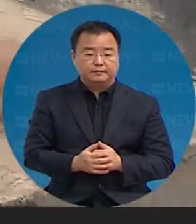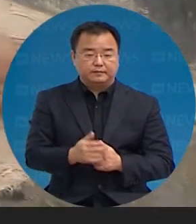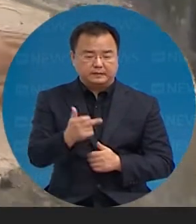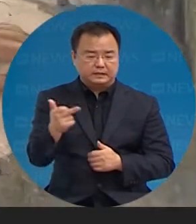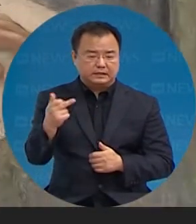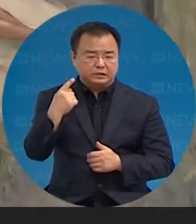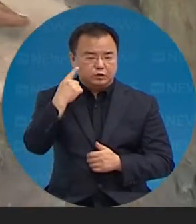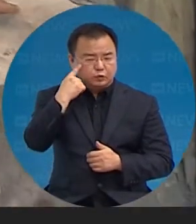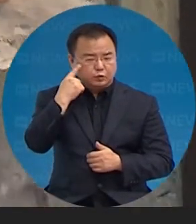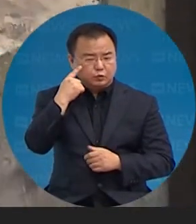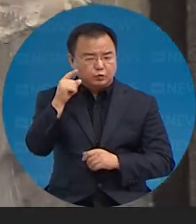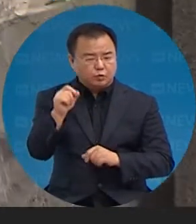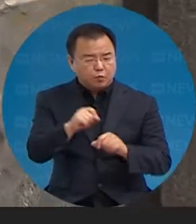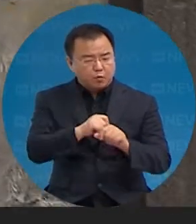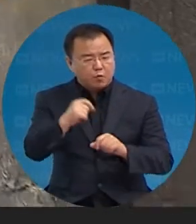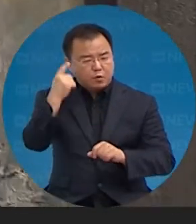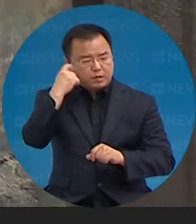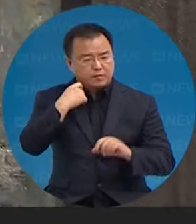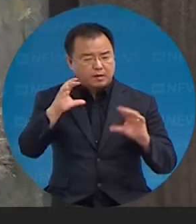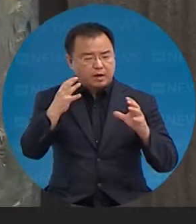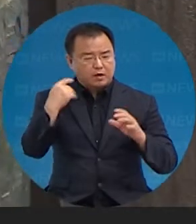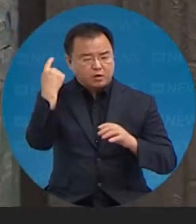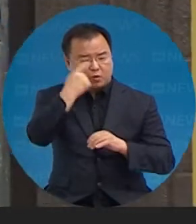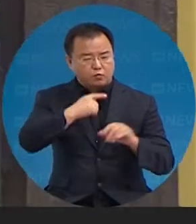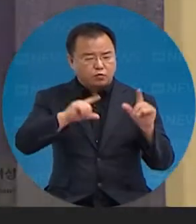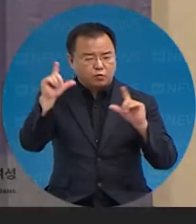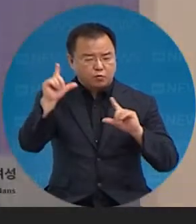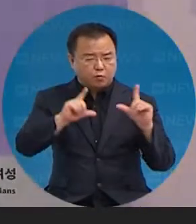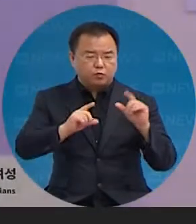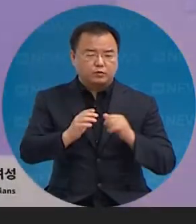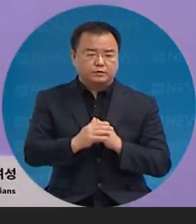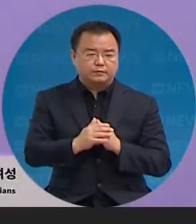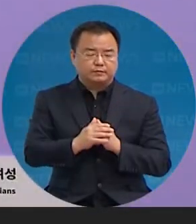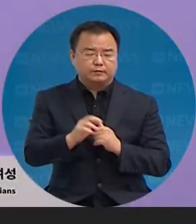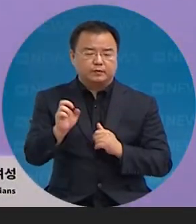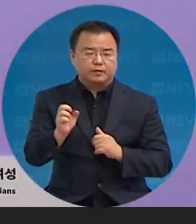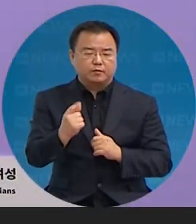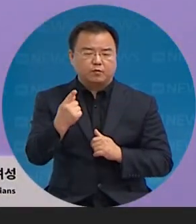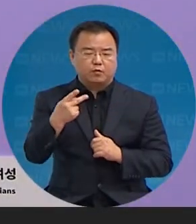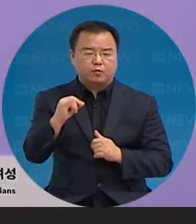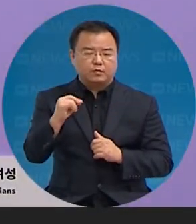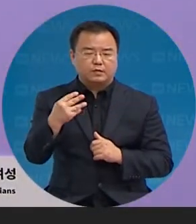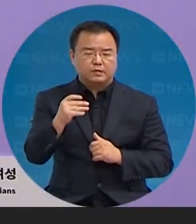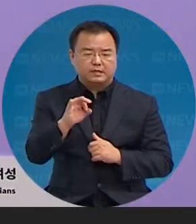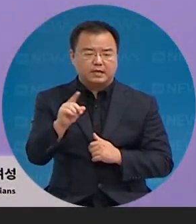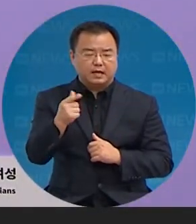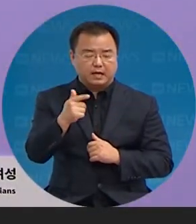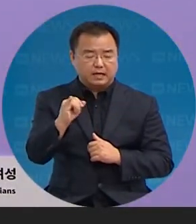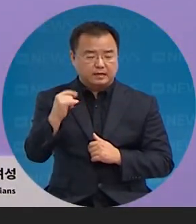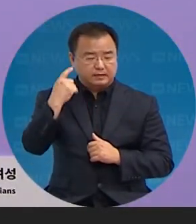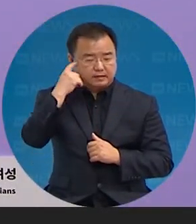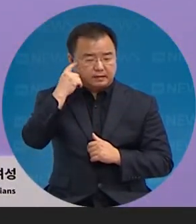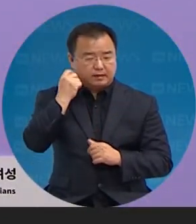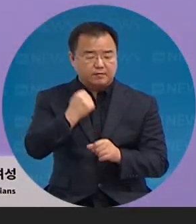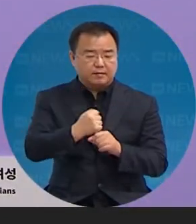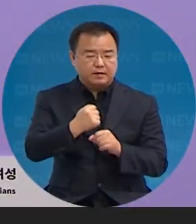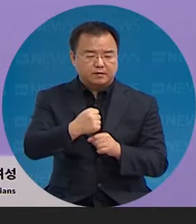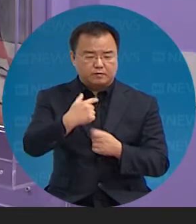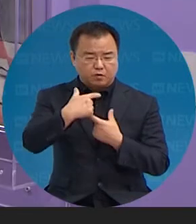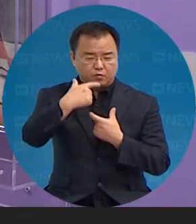큰 눈이 인상적인 아이의 묘한 표정. 모딜리아니를 연상케 하는 긴 얼굴의